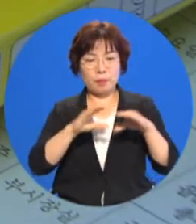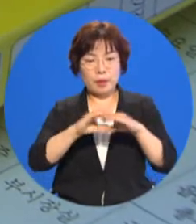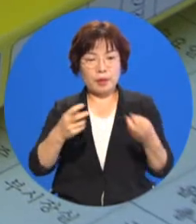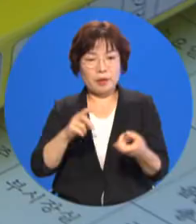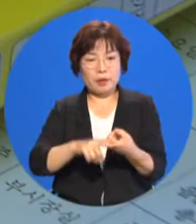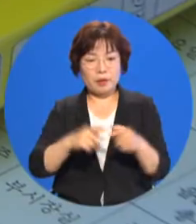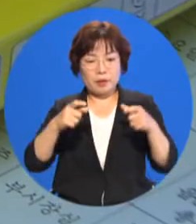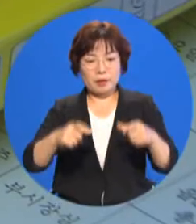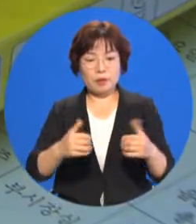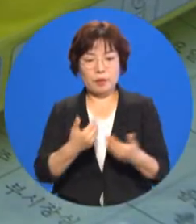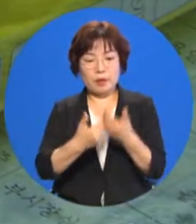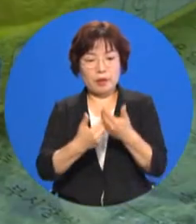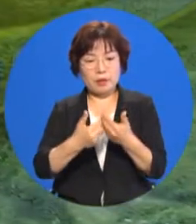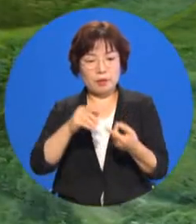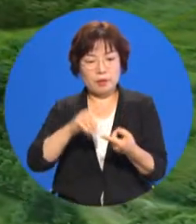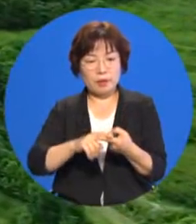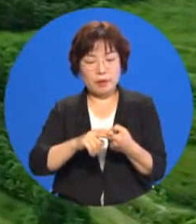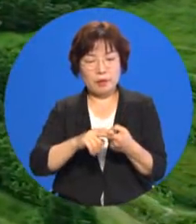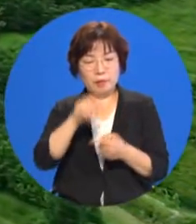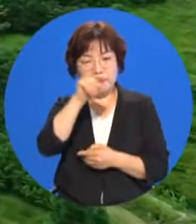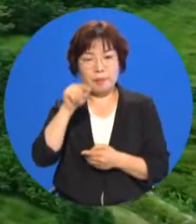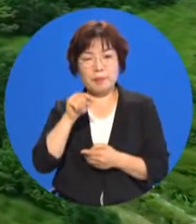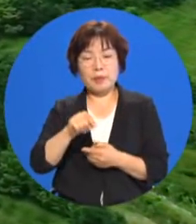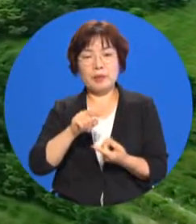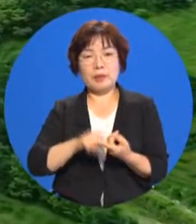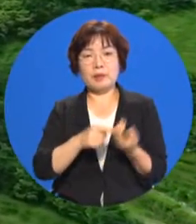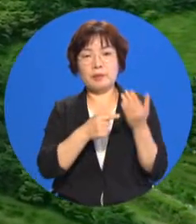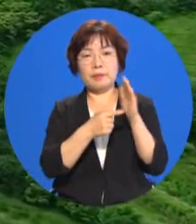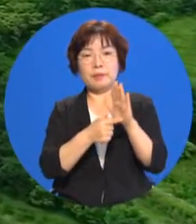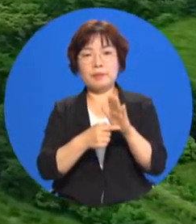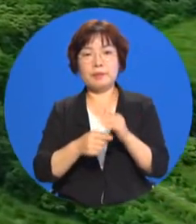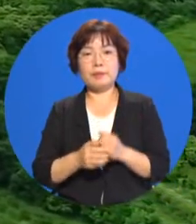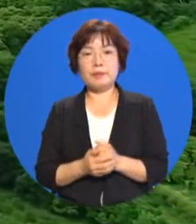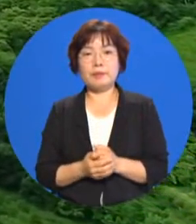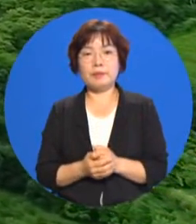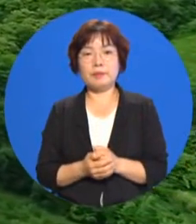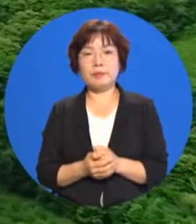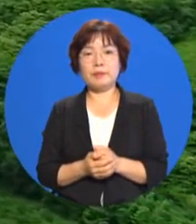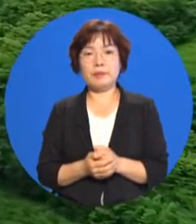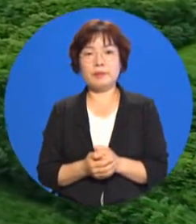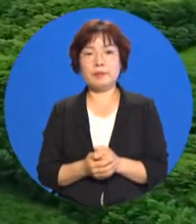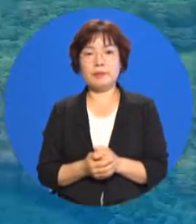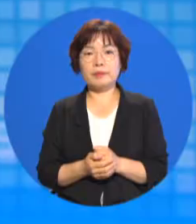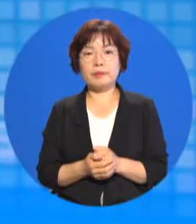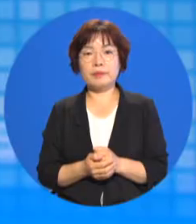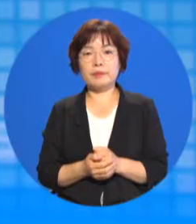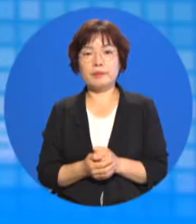내 갈등 양상이 전환점을 맞게 될지 주목됩니다. MBC 뉴스 김종수입니다.